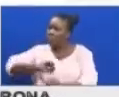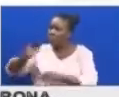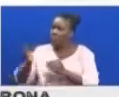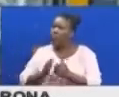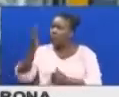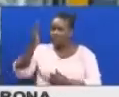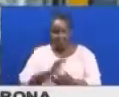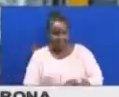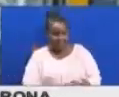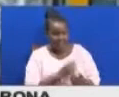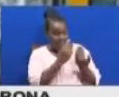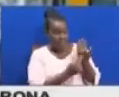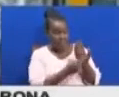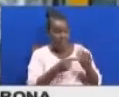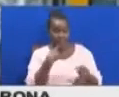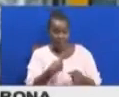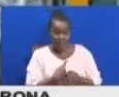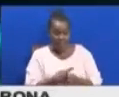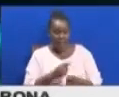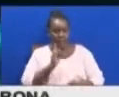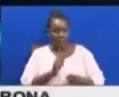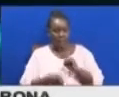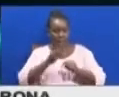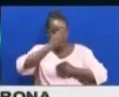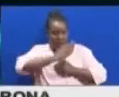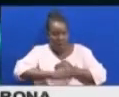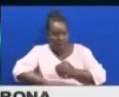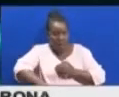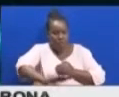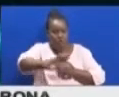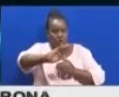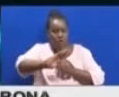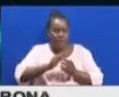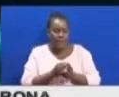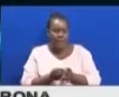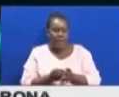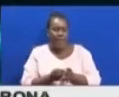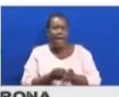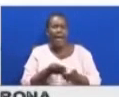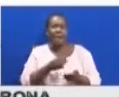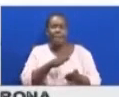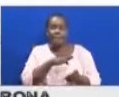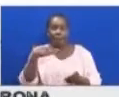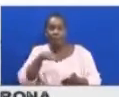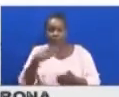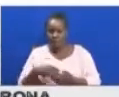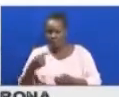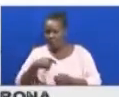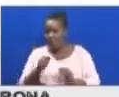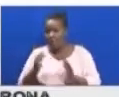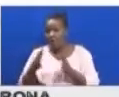kusema, ijapokuwa napita katika bonde la uvuli wa mauti, lakini sitaogopa mabaya yote, kwa maana gongo lake na fimbo